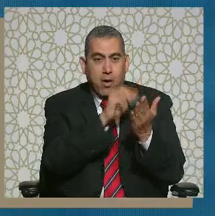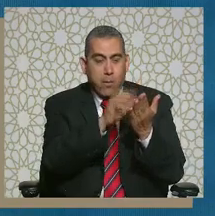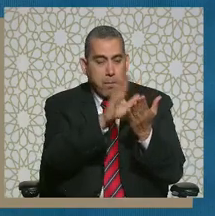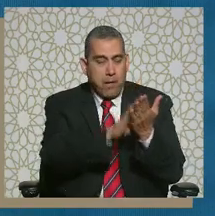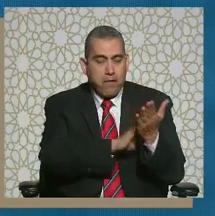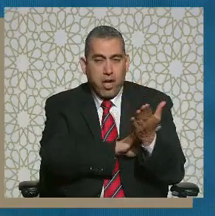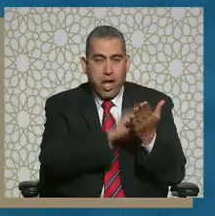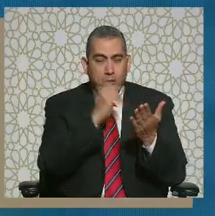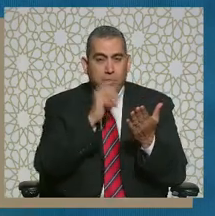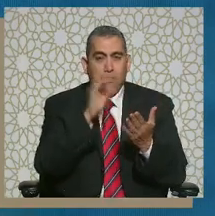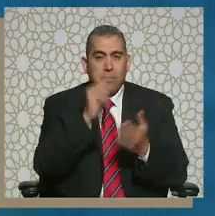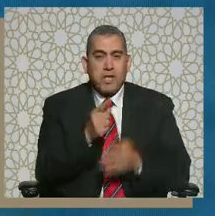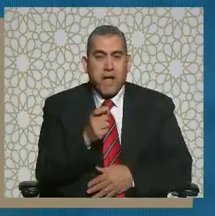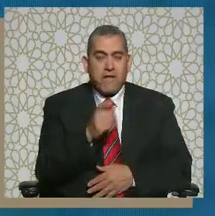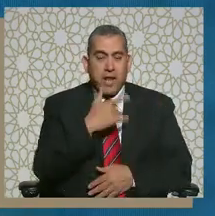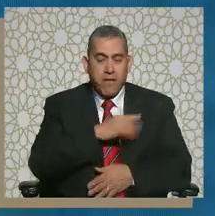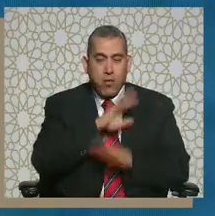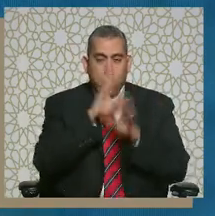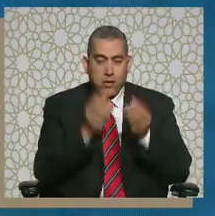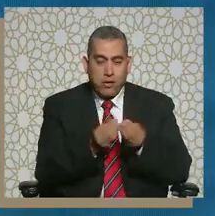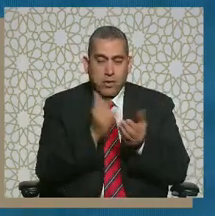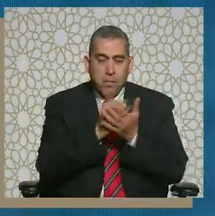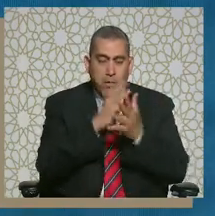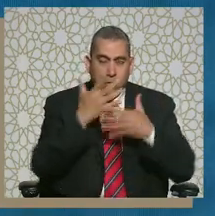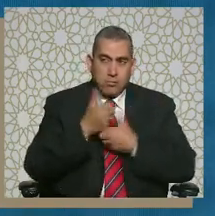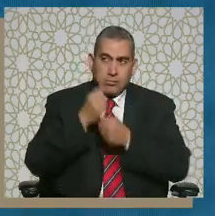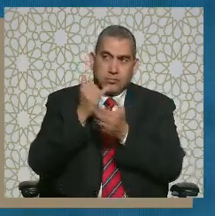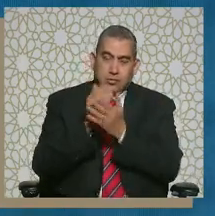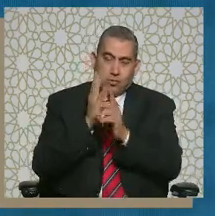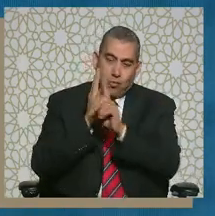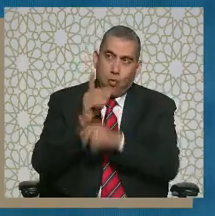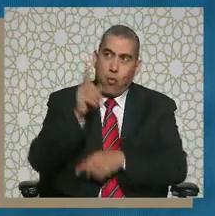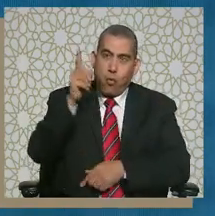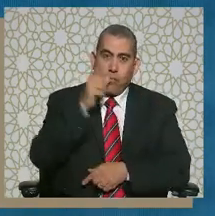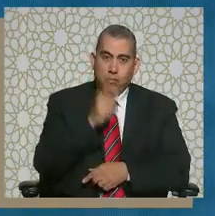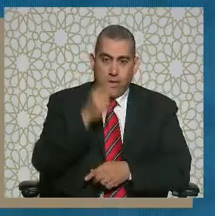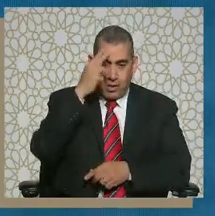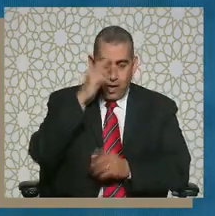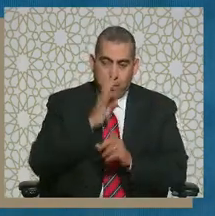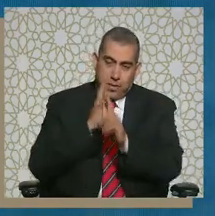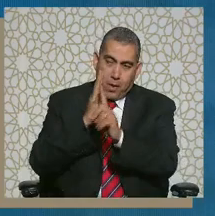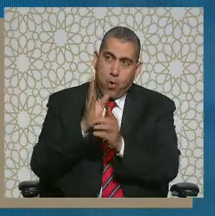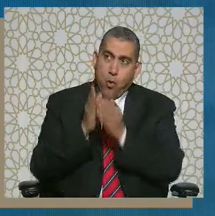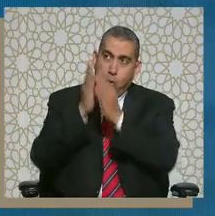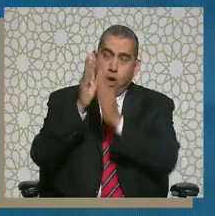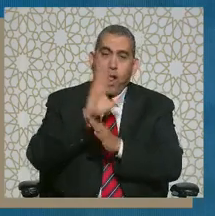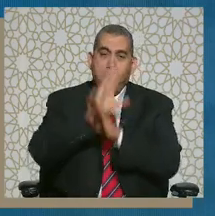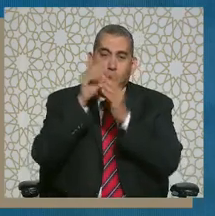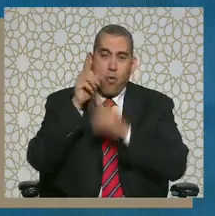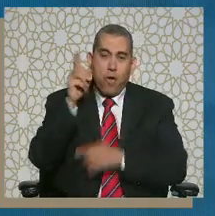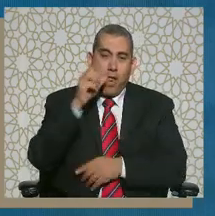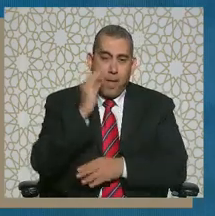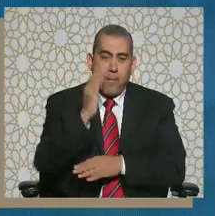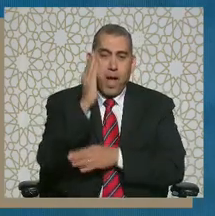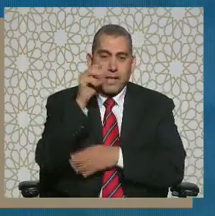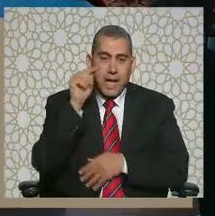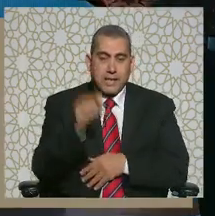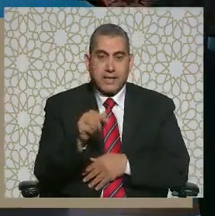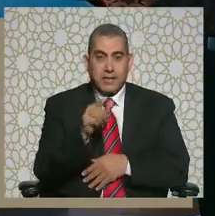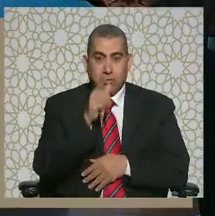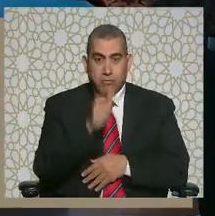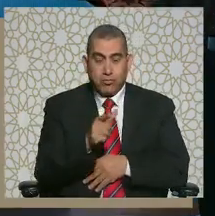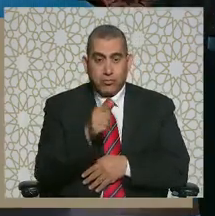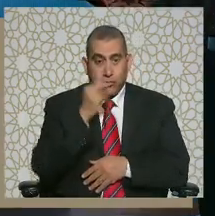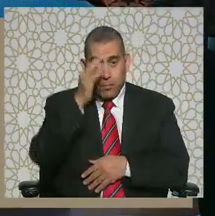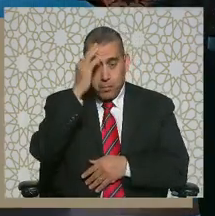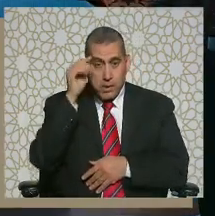افات نفسك وتسلم نفسك لمولاك وو دوت جزء من معنى التوكل الاساسي اللي انت لازم تعيش بيه فاذا